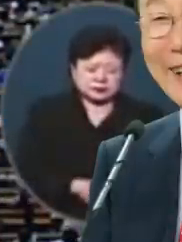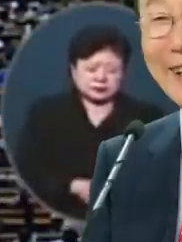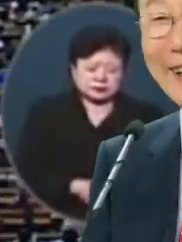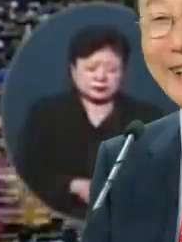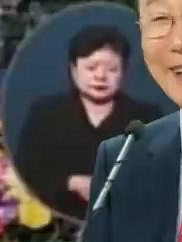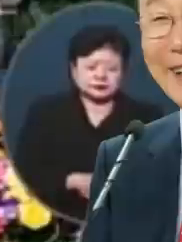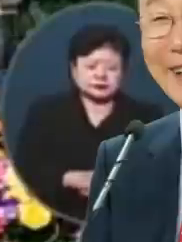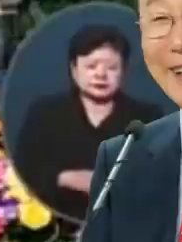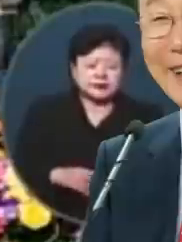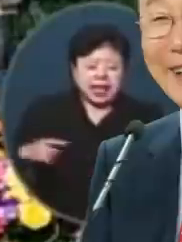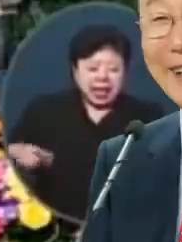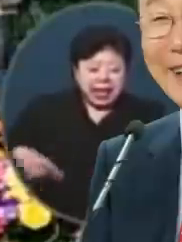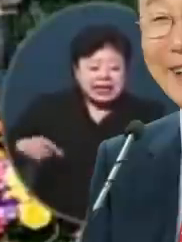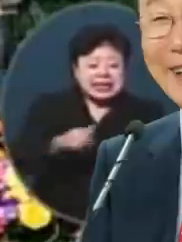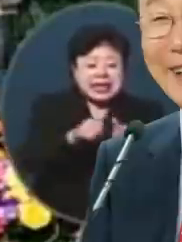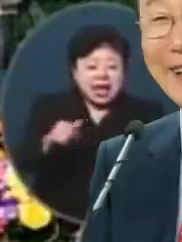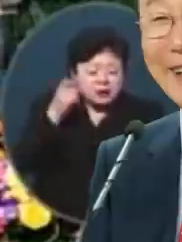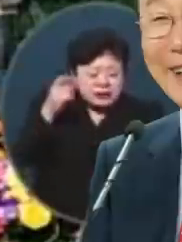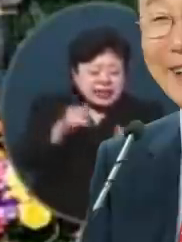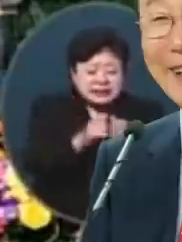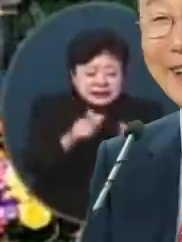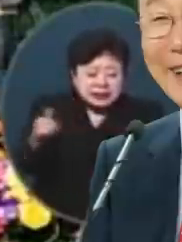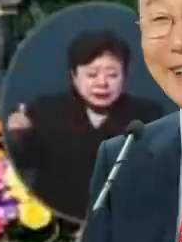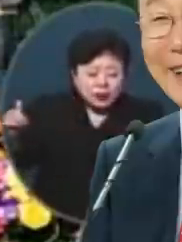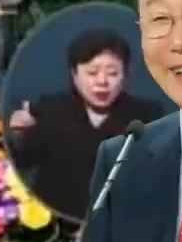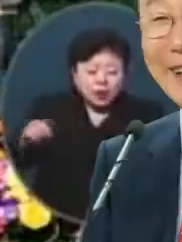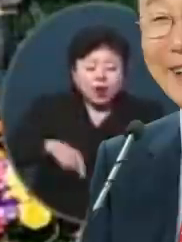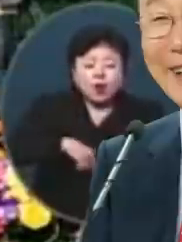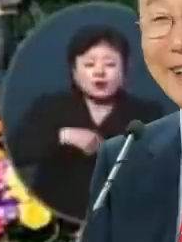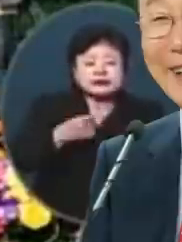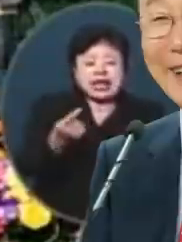엘리야처럼 위대한 선지자도 혼자